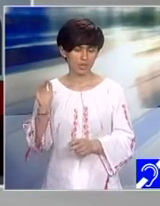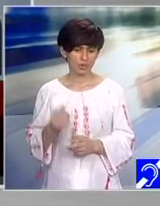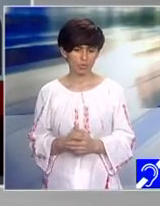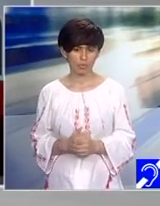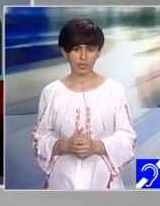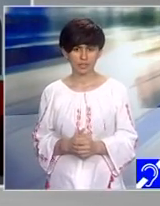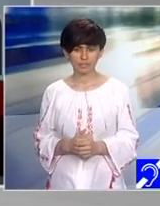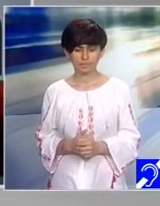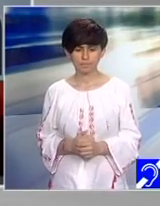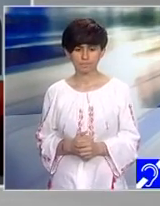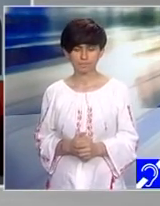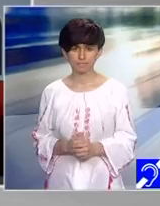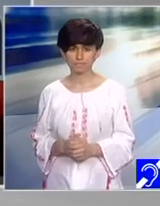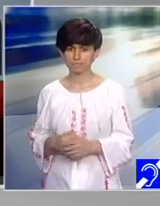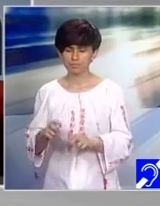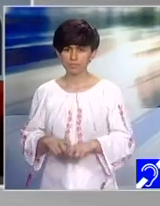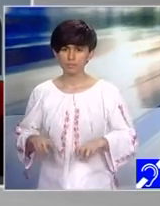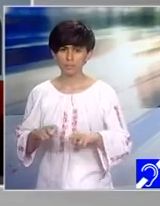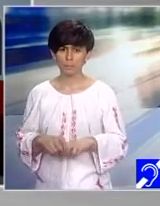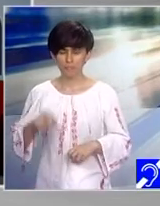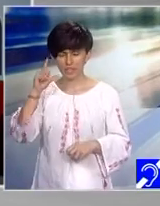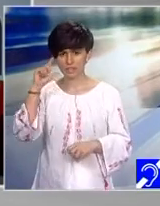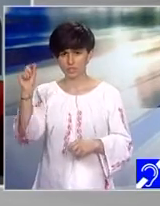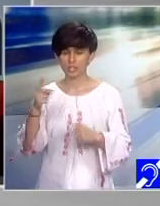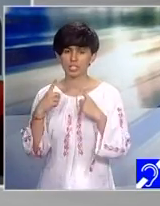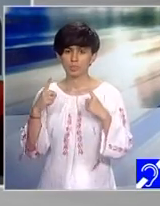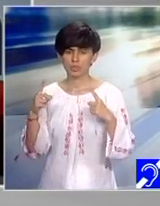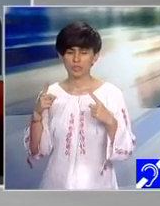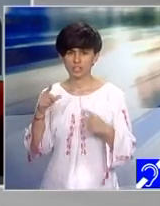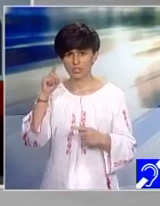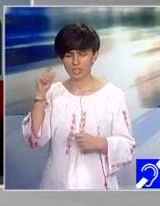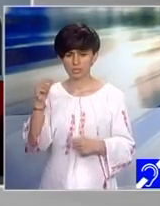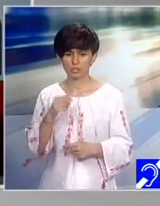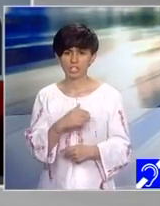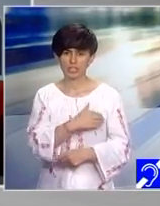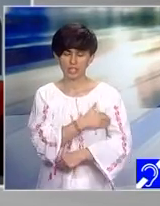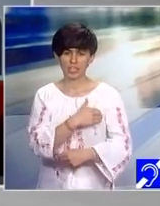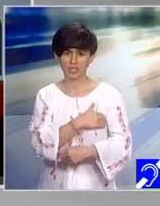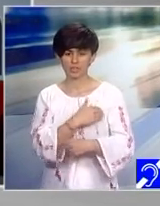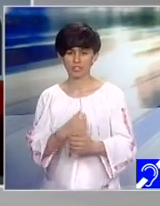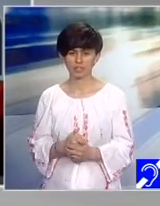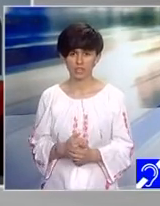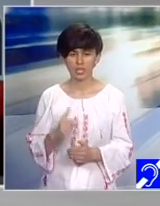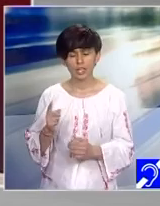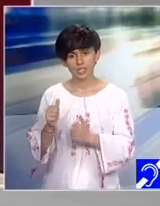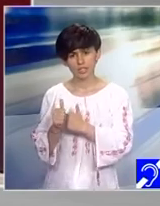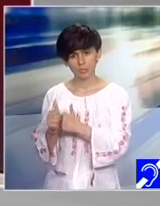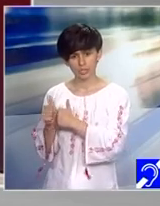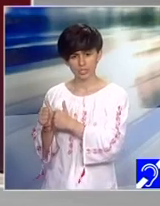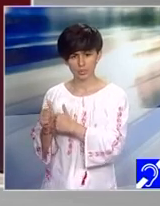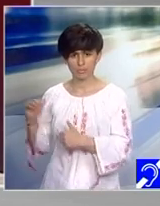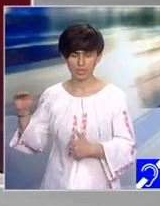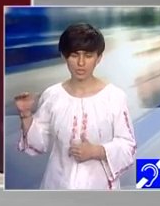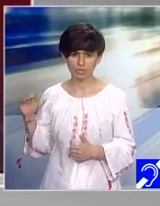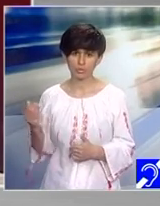la ce nivel, și apoi rezultatele elevilor. Da? Să urmărești copilul pe mai departe. Deci ce se întâmplă